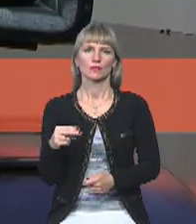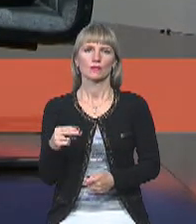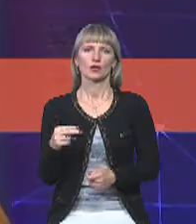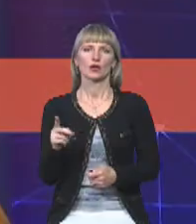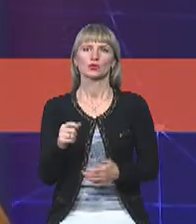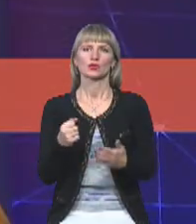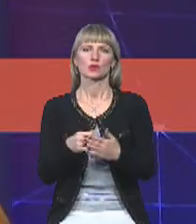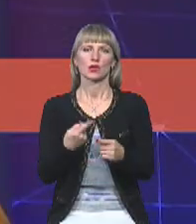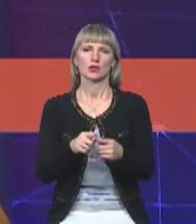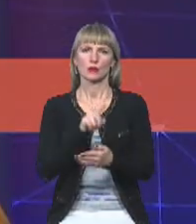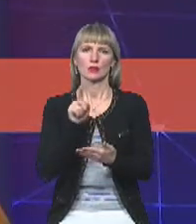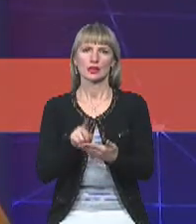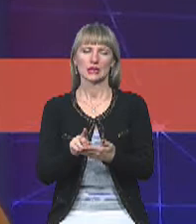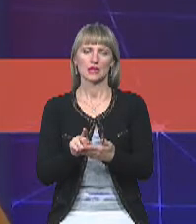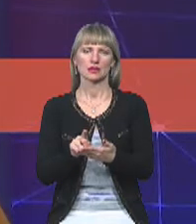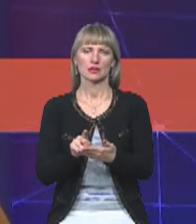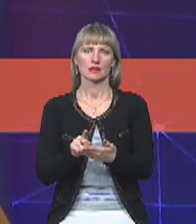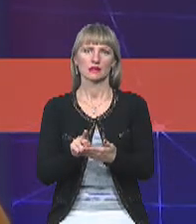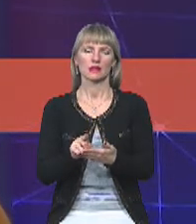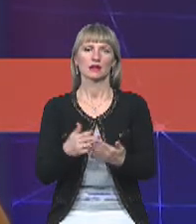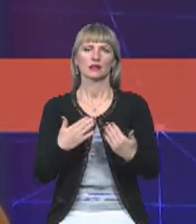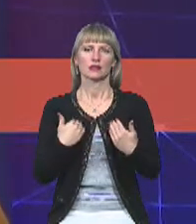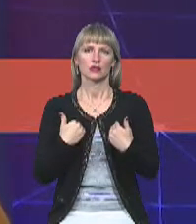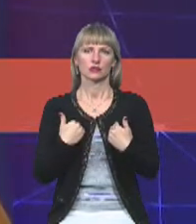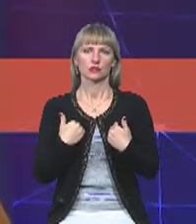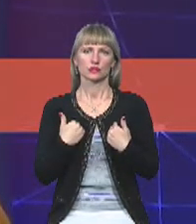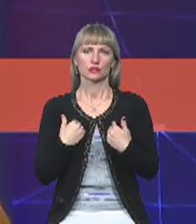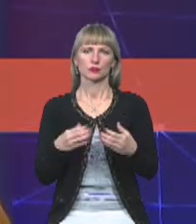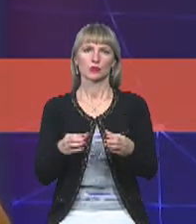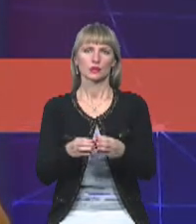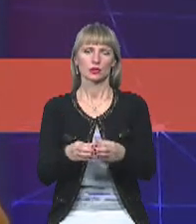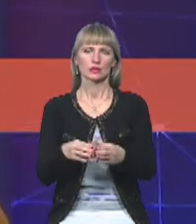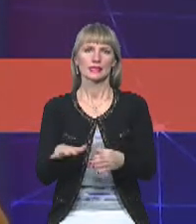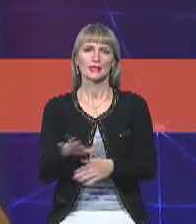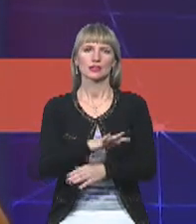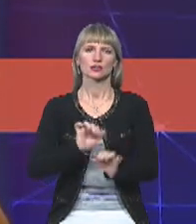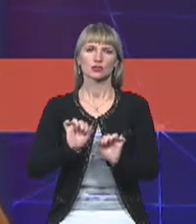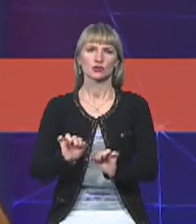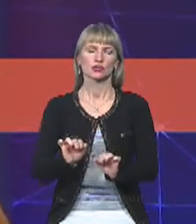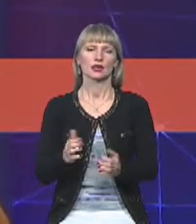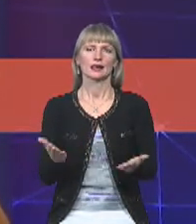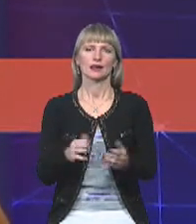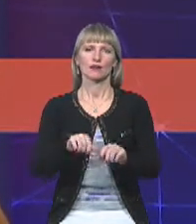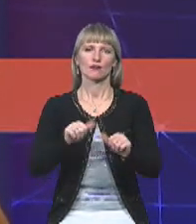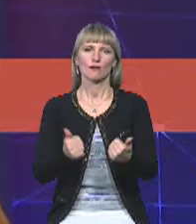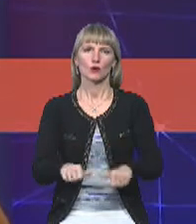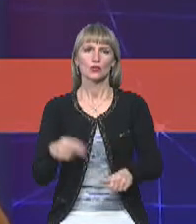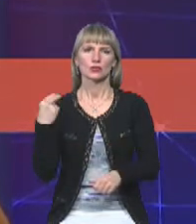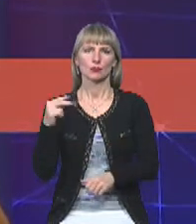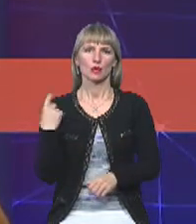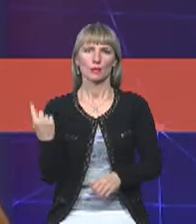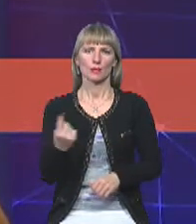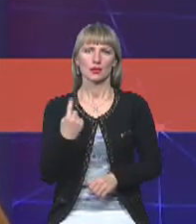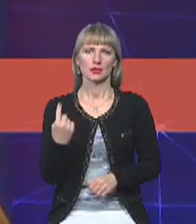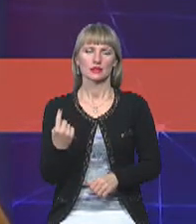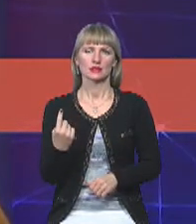Щодо цього питання, значить, наші підрозділи територіальної оборони, які формує Запорізька